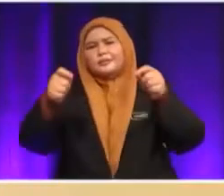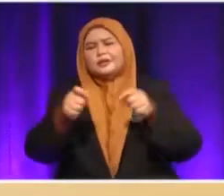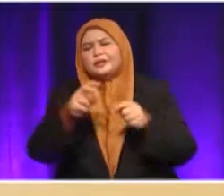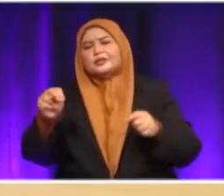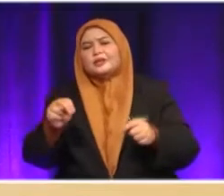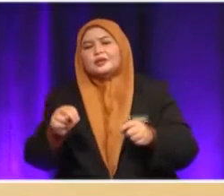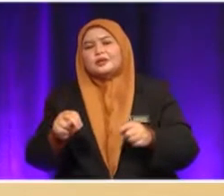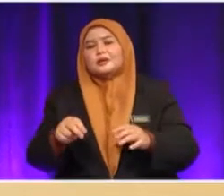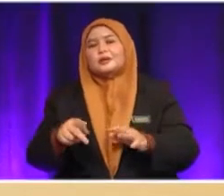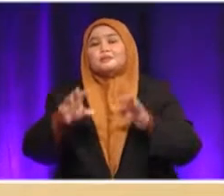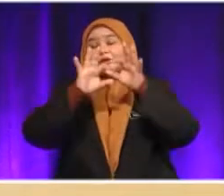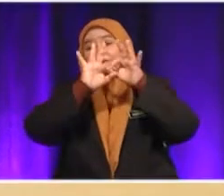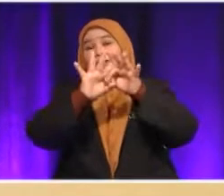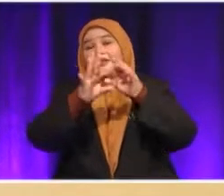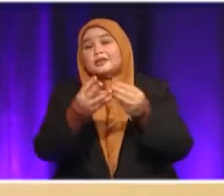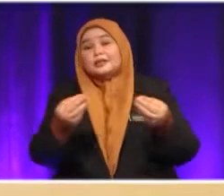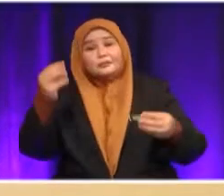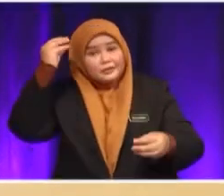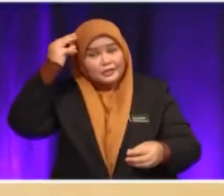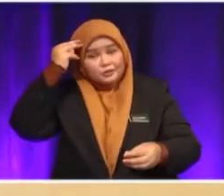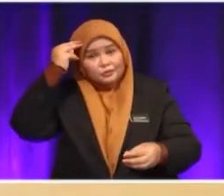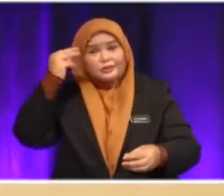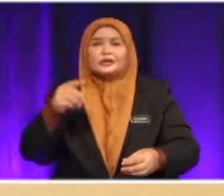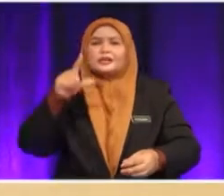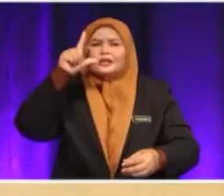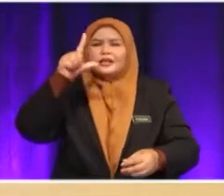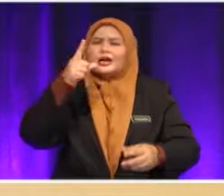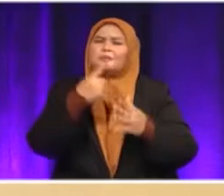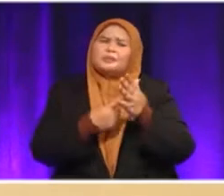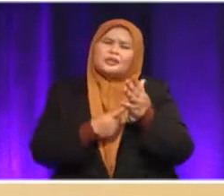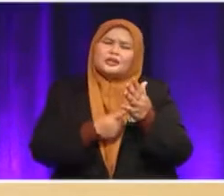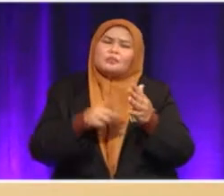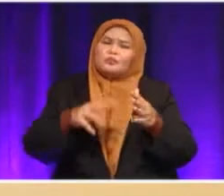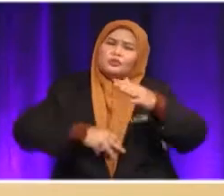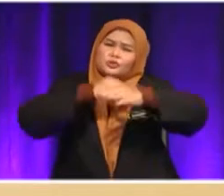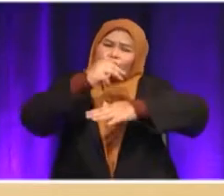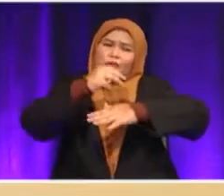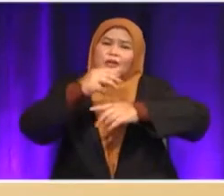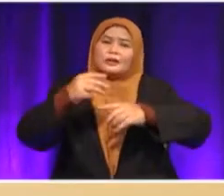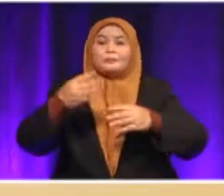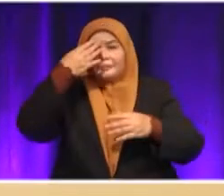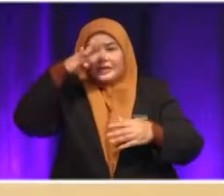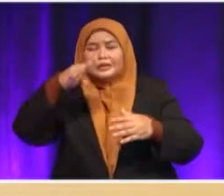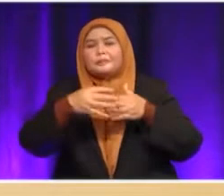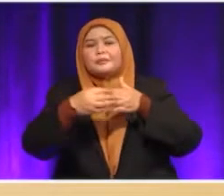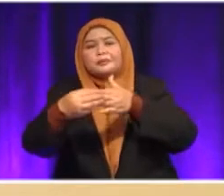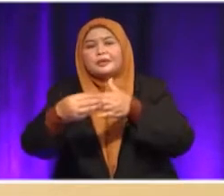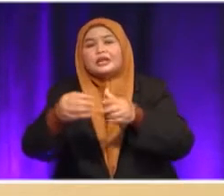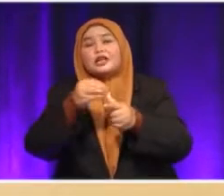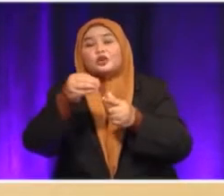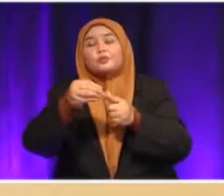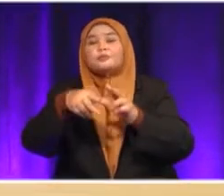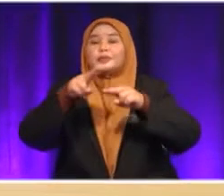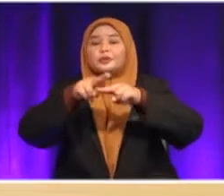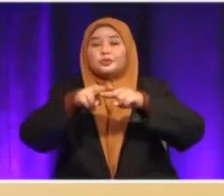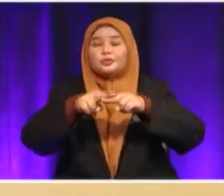persekutuan Tanah Melayu oke kita akan lihat apa ya siap muncul bagi pemimpin atau pun penduduk